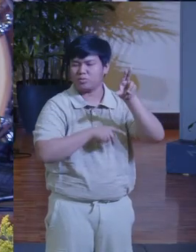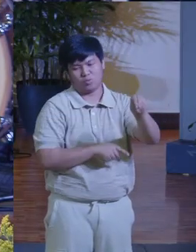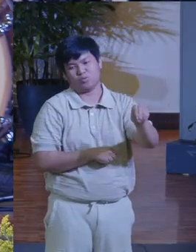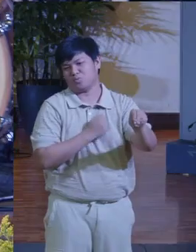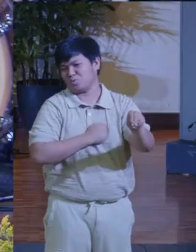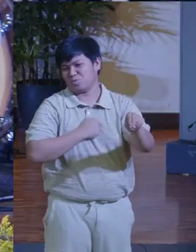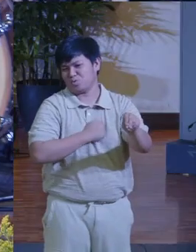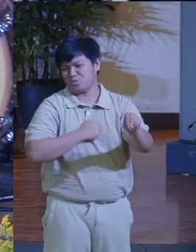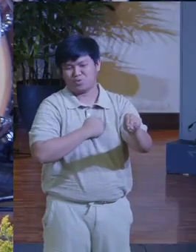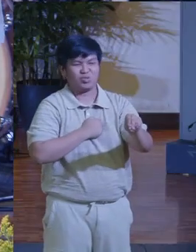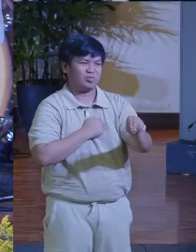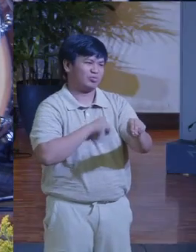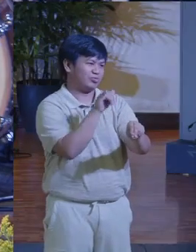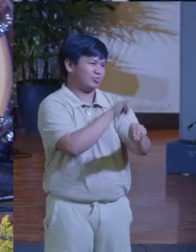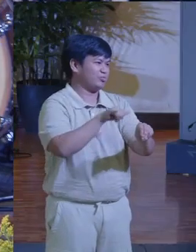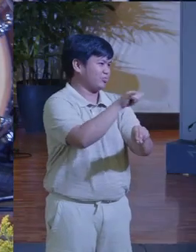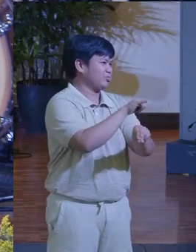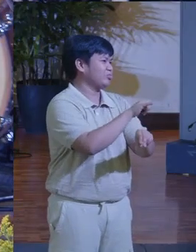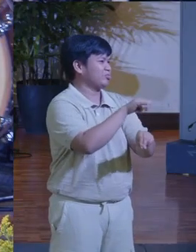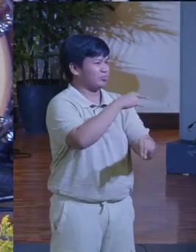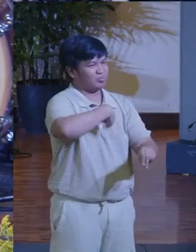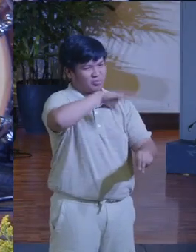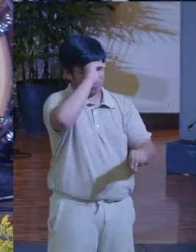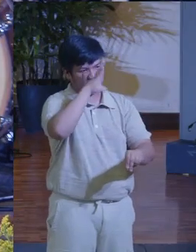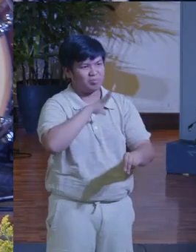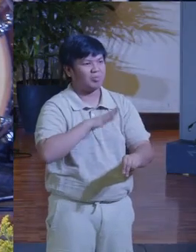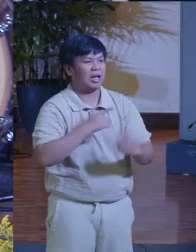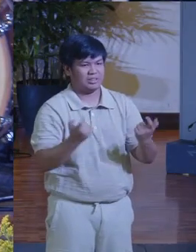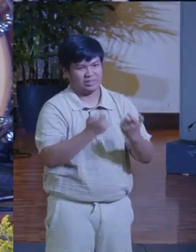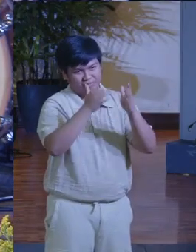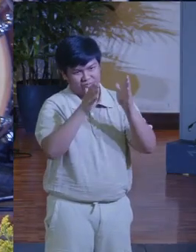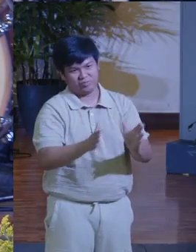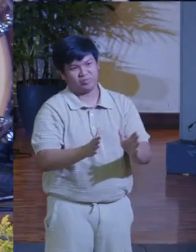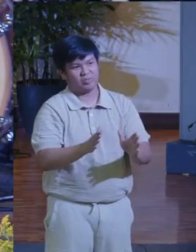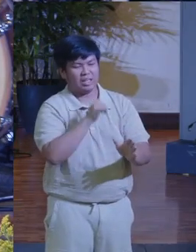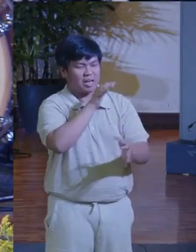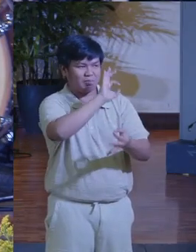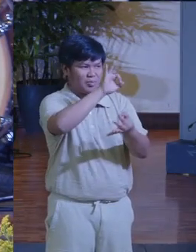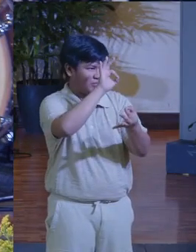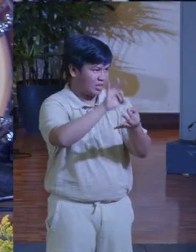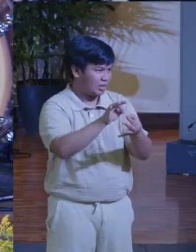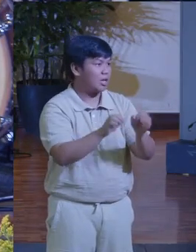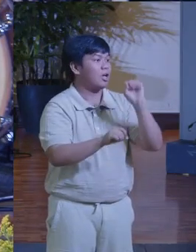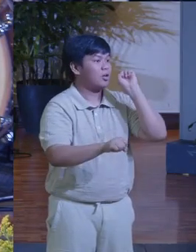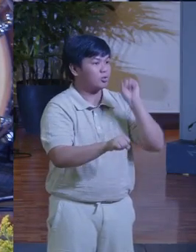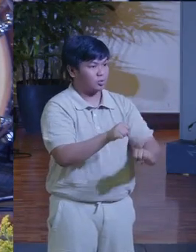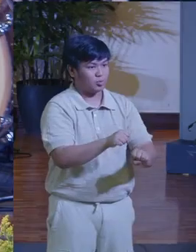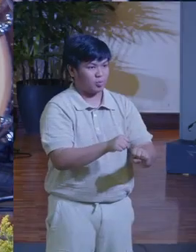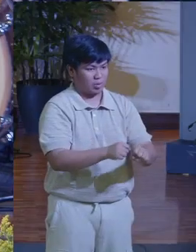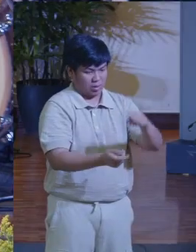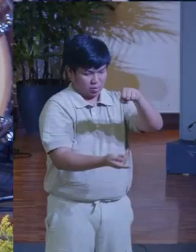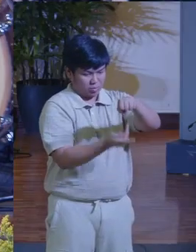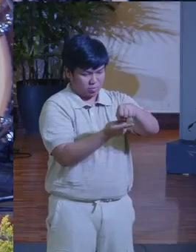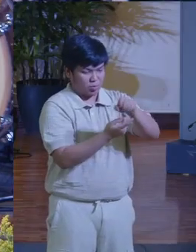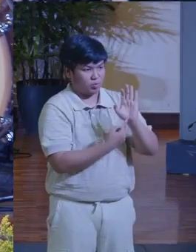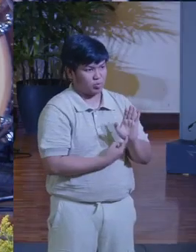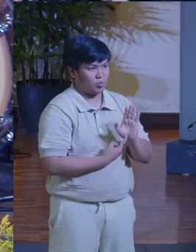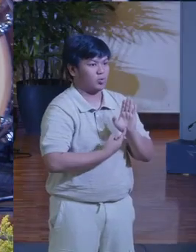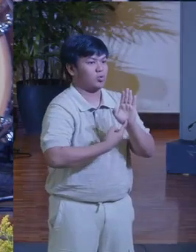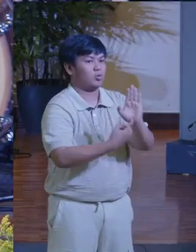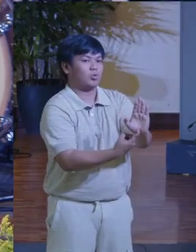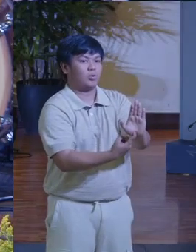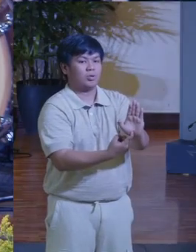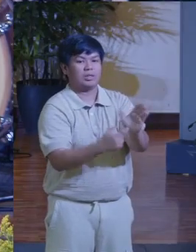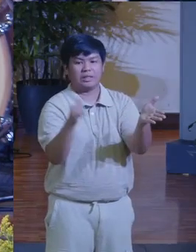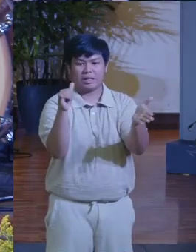At doon po sa episode na yon, ipinangaral ni Pablo ang katotohanan ng